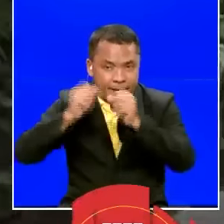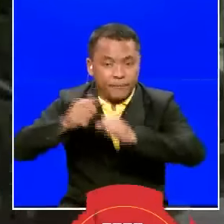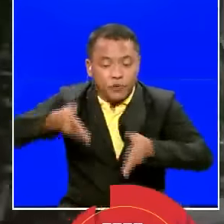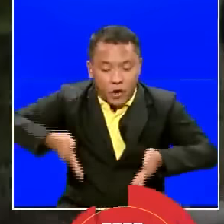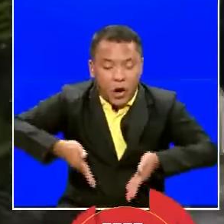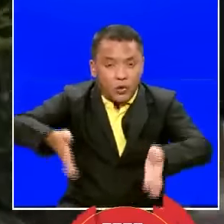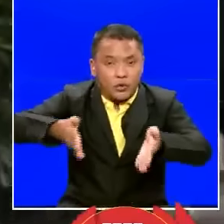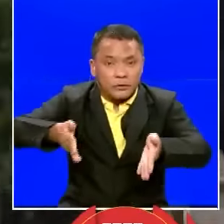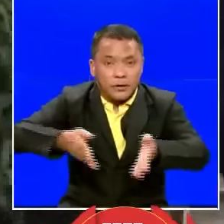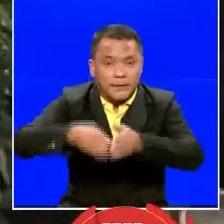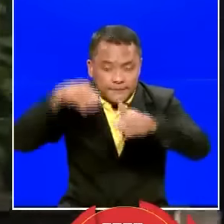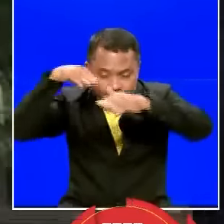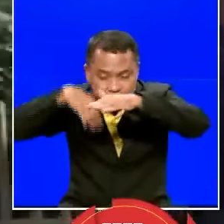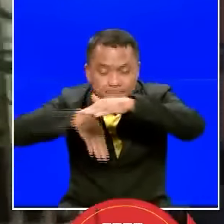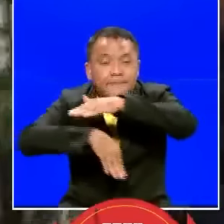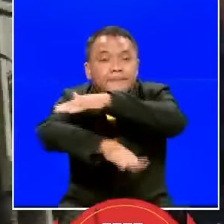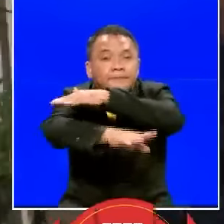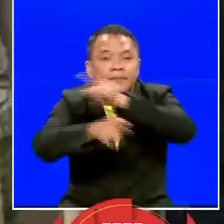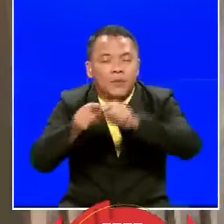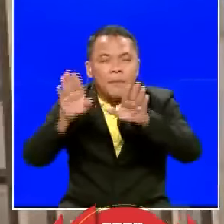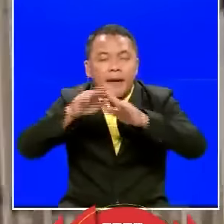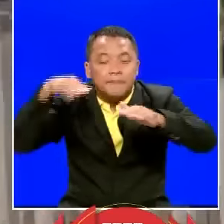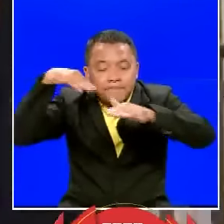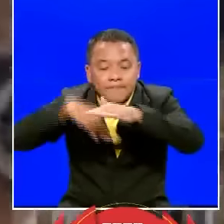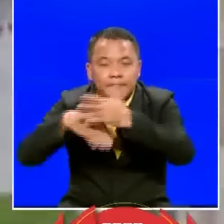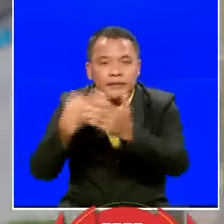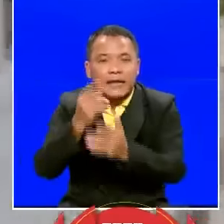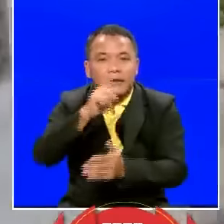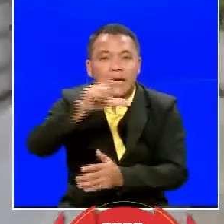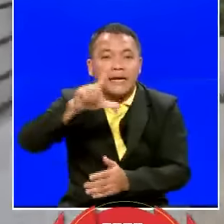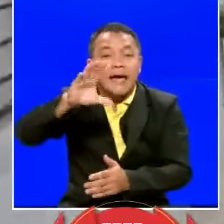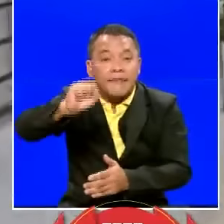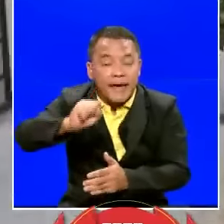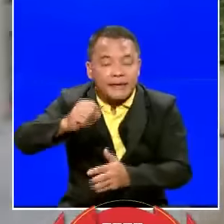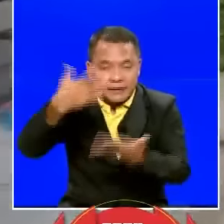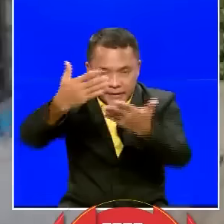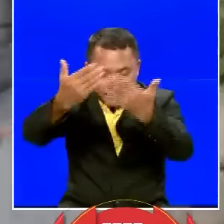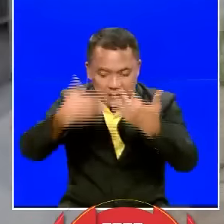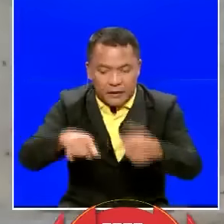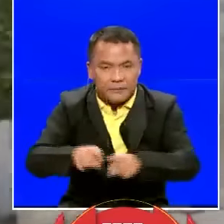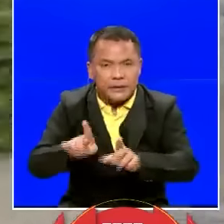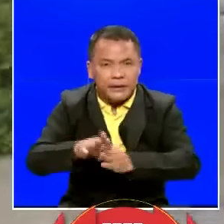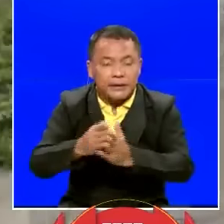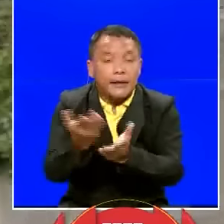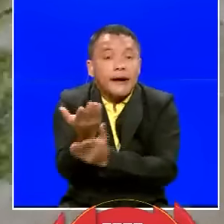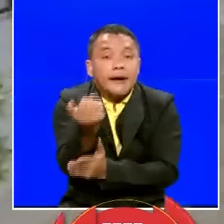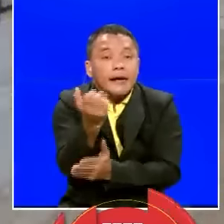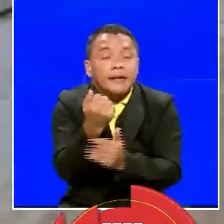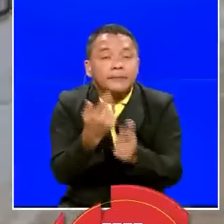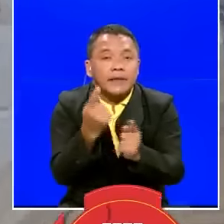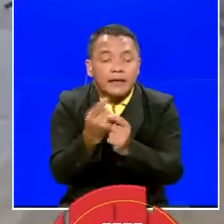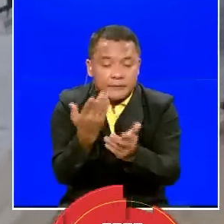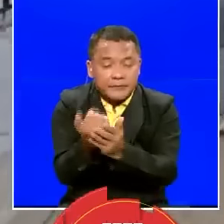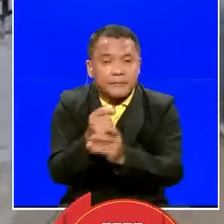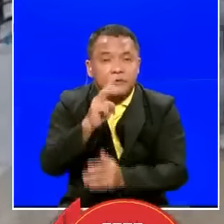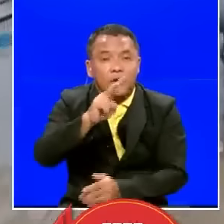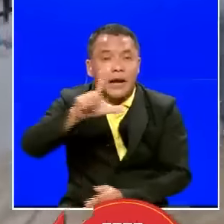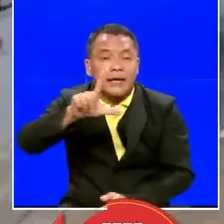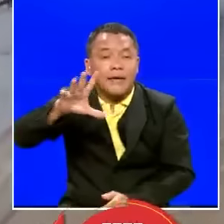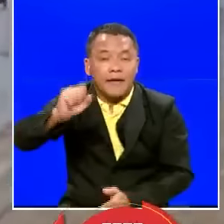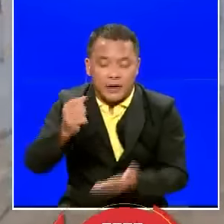ถนนเป็นทางลอดกลางสนามกอล์ฟเพื่อแลกกับเงิน 1ล้านนอกจากนี้ก็ยังมีการเรียกรับค่าติดตามโทงถามอีก 25